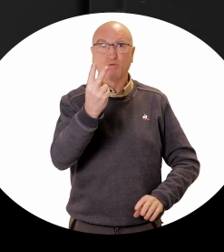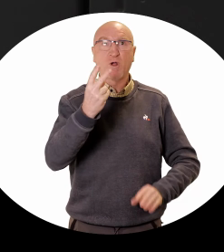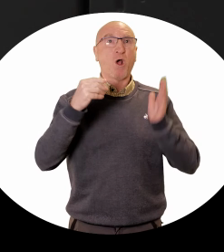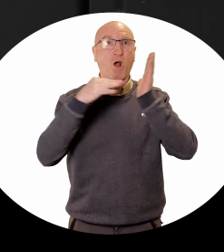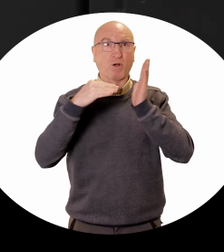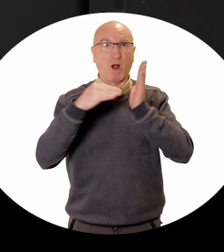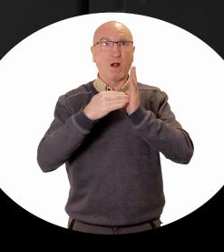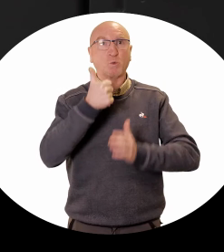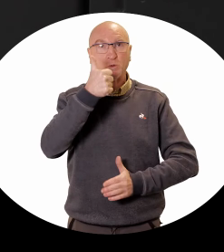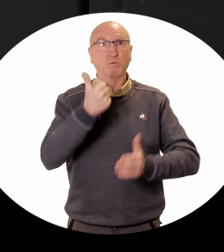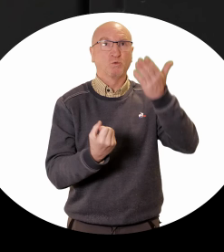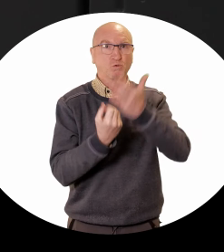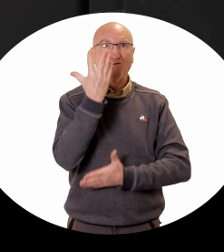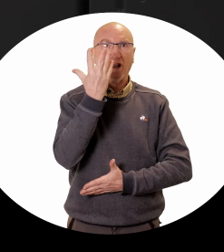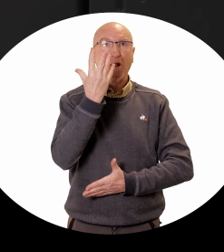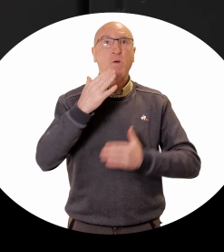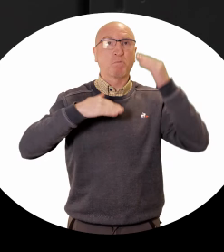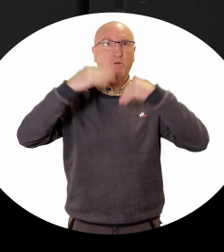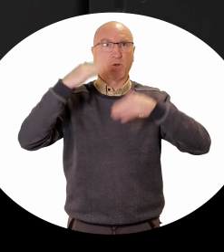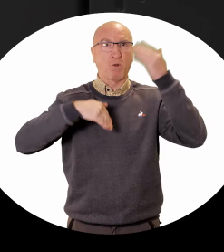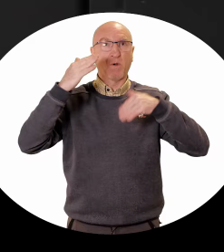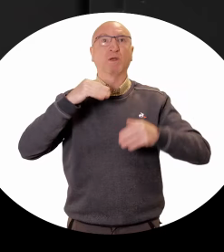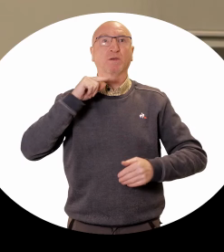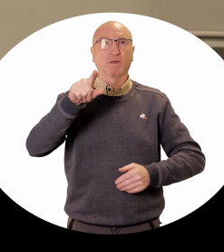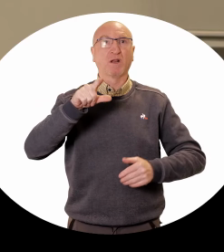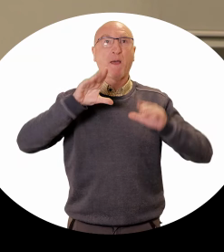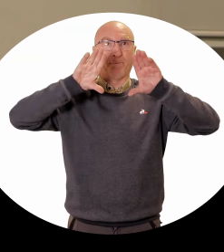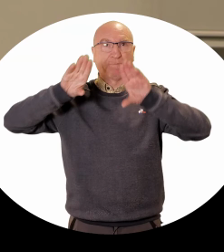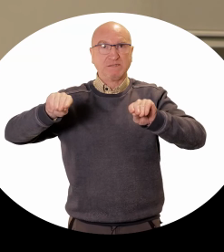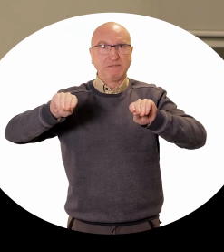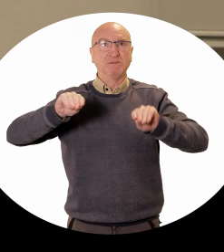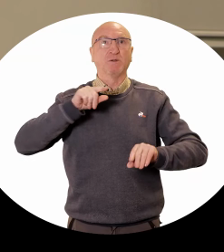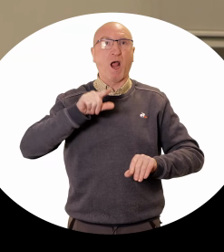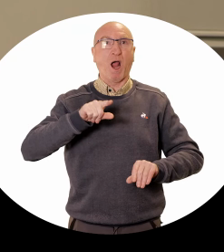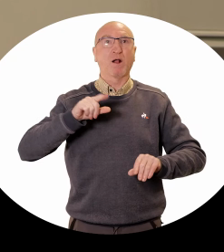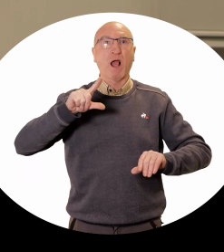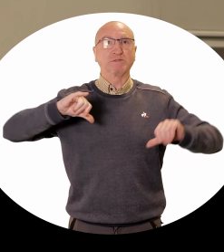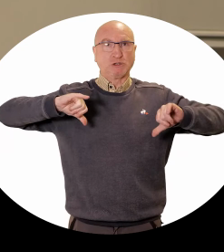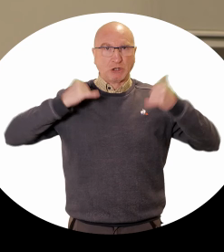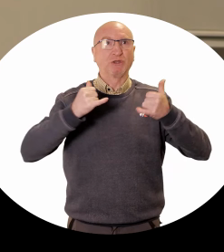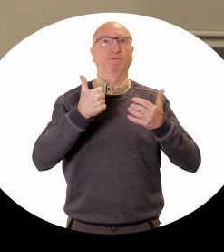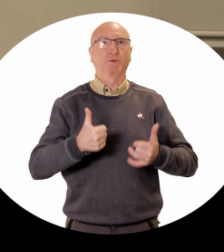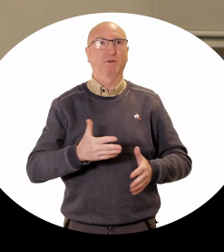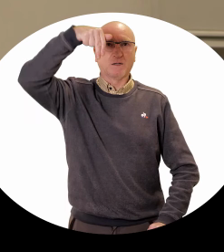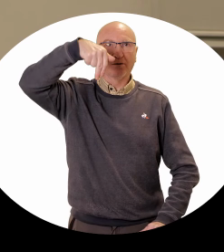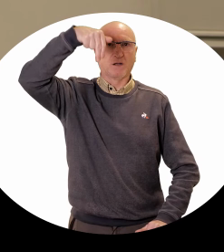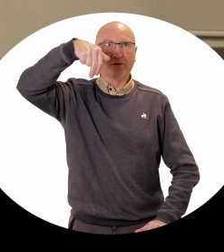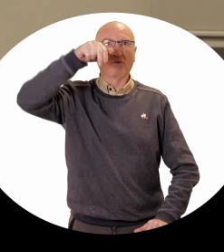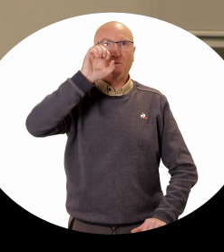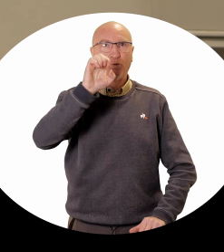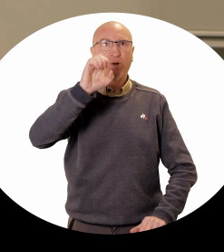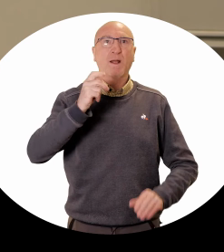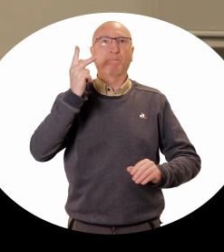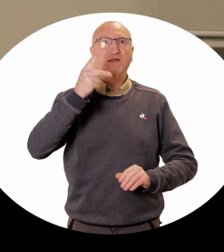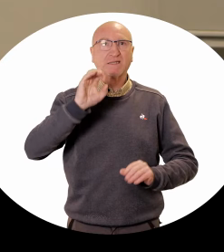jeune, peut-être, mais équipée de l'intelligence artificielle. Oui, mais moi j'ai une main de préhension en impression 3D, développée par le bureau